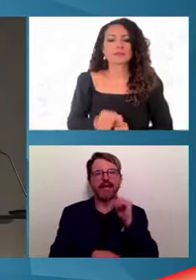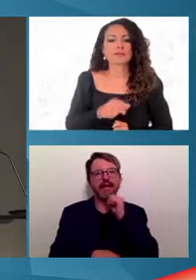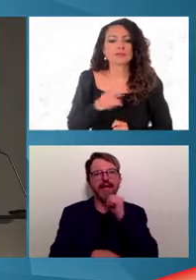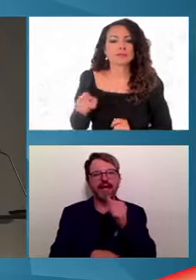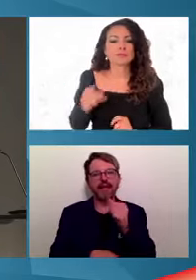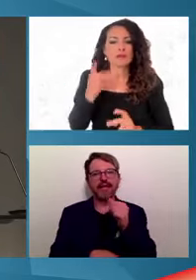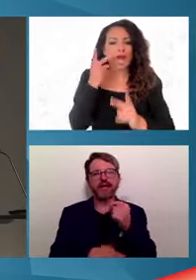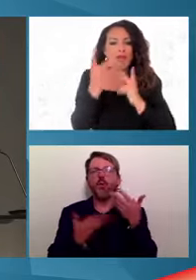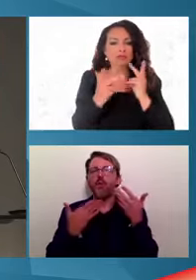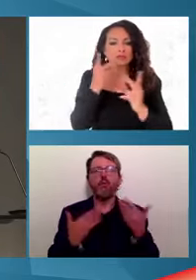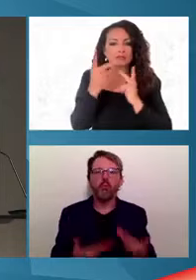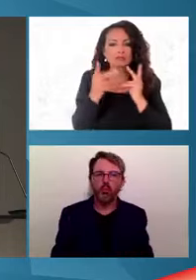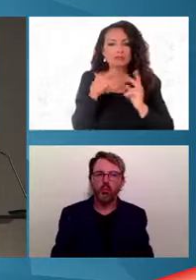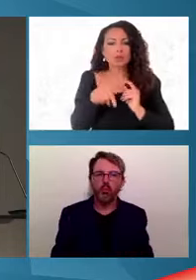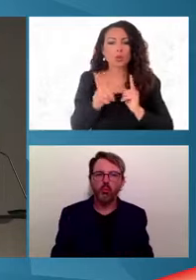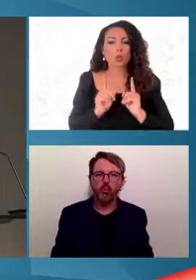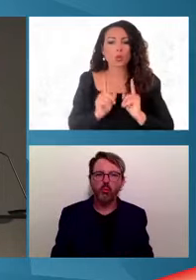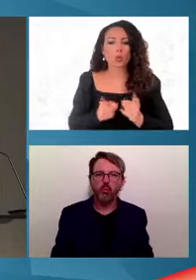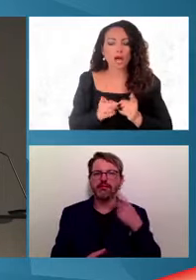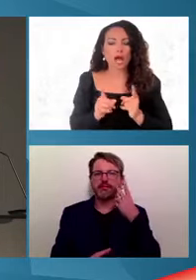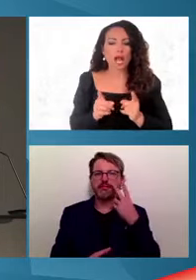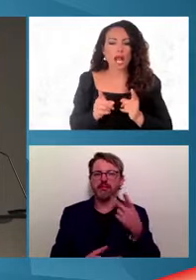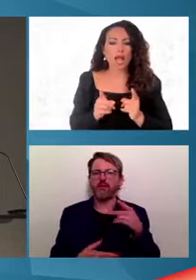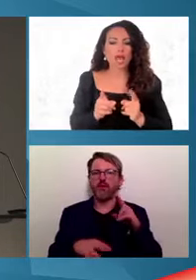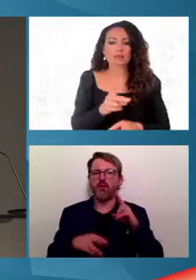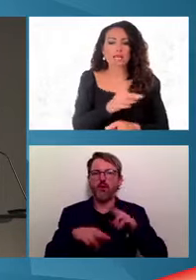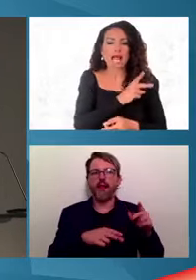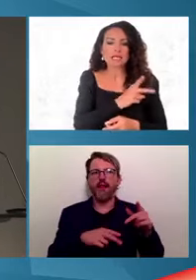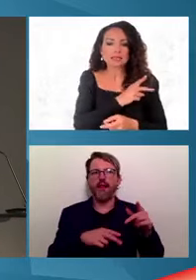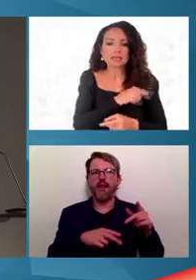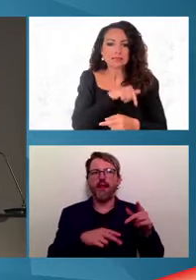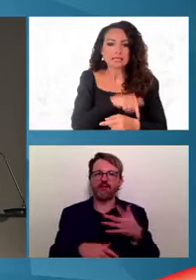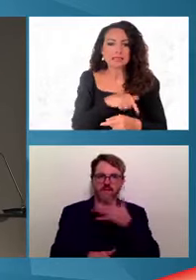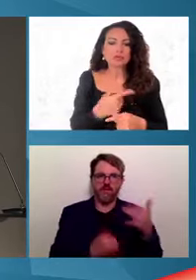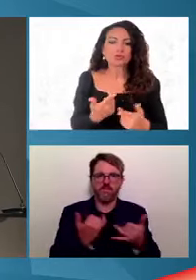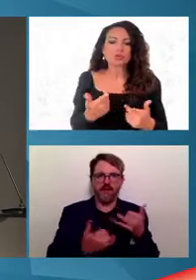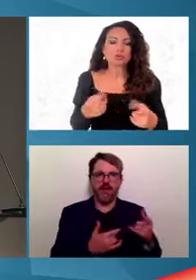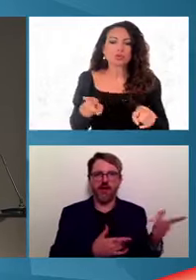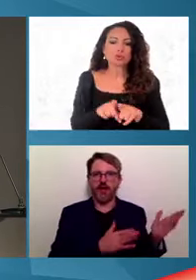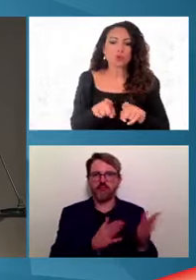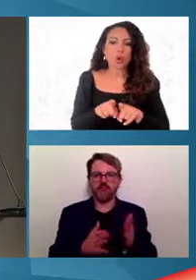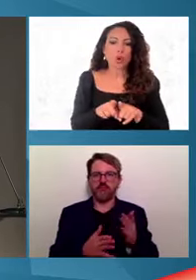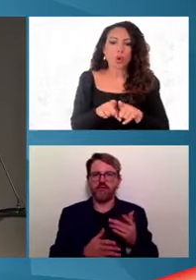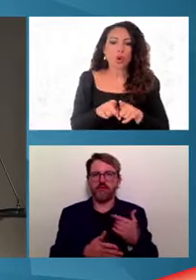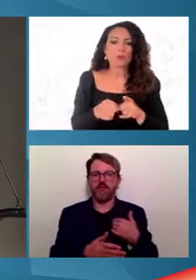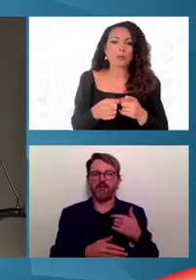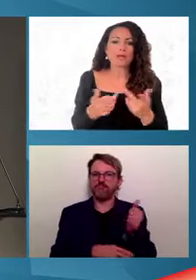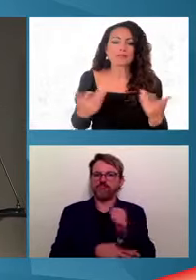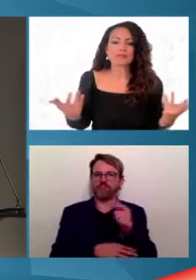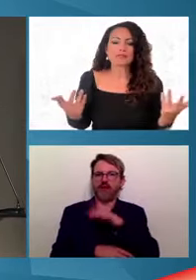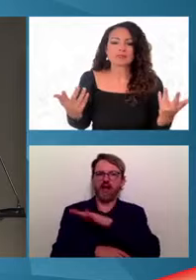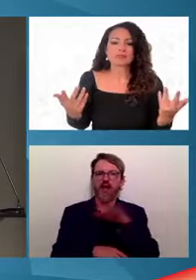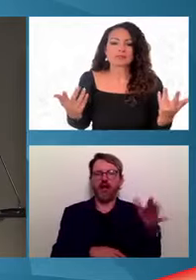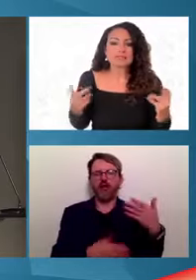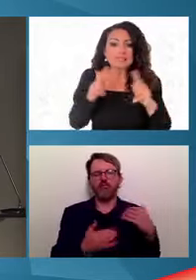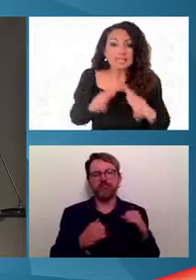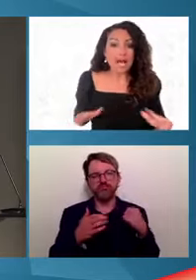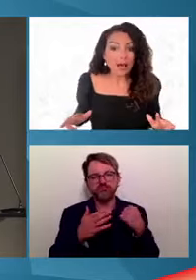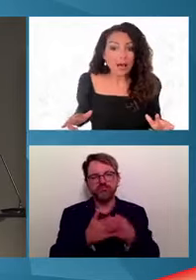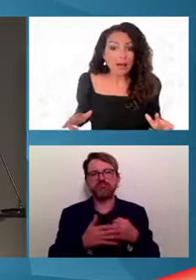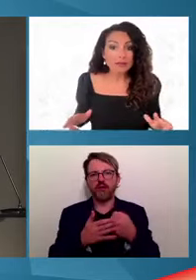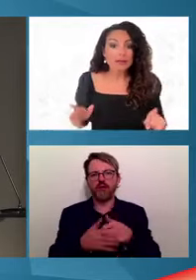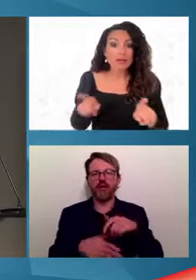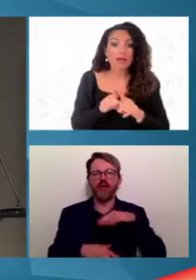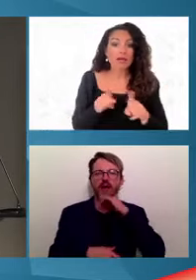sind, wie man es eigentlich nach jetzt so einer Amtszeit vermuten müsste, dass sie alle abgekämpft und ja, älter geworden sind